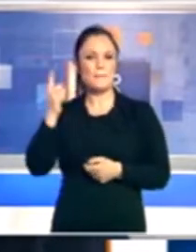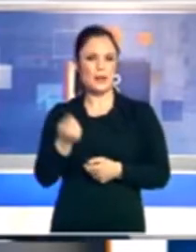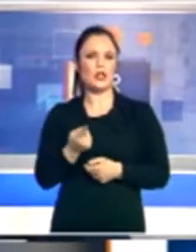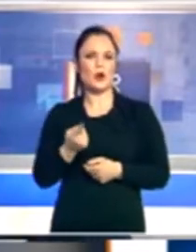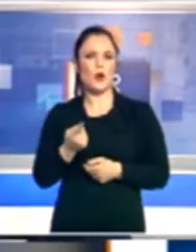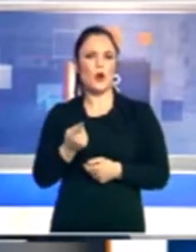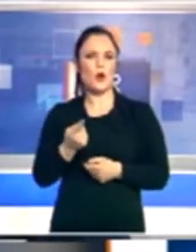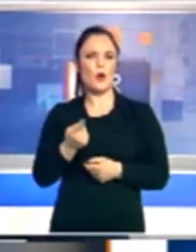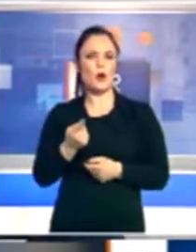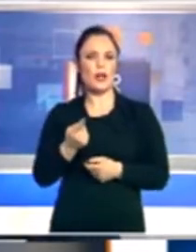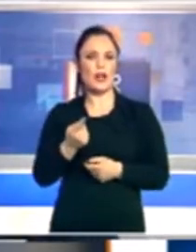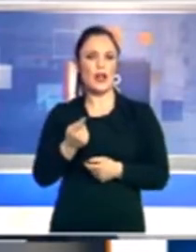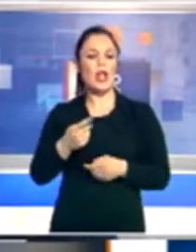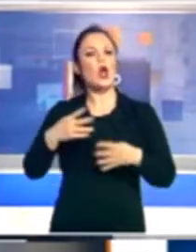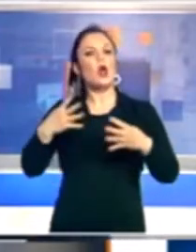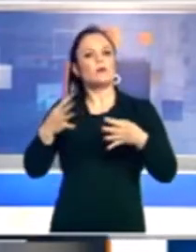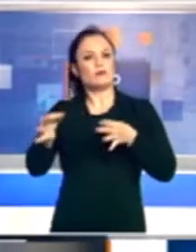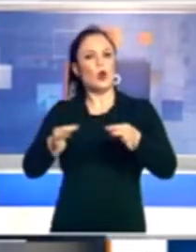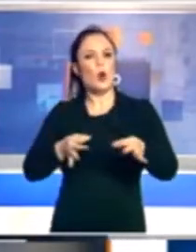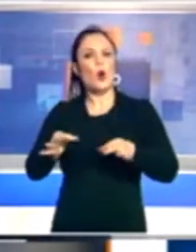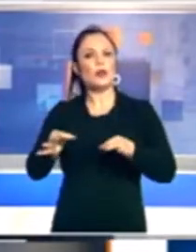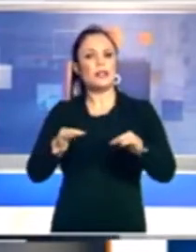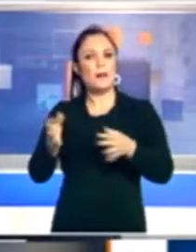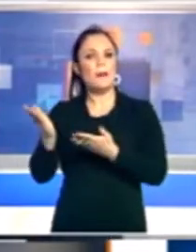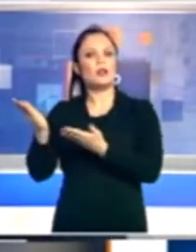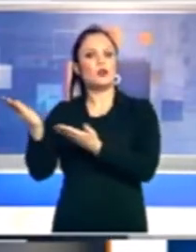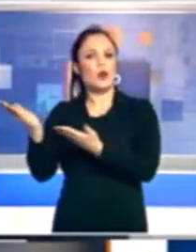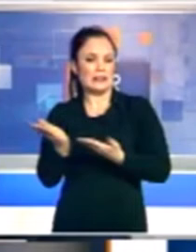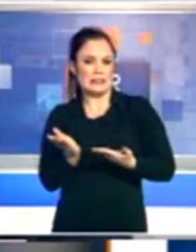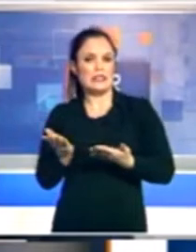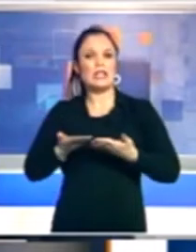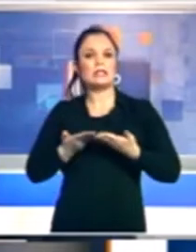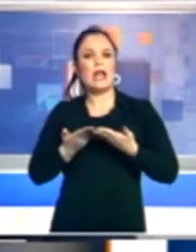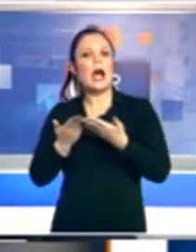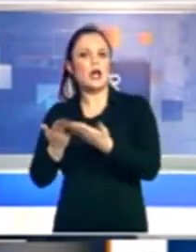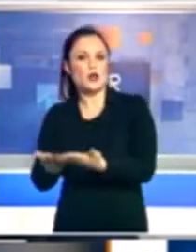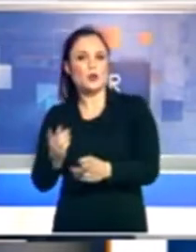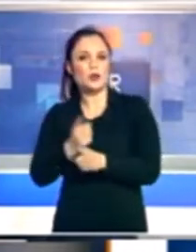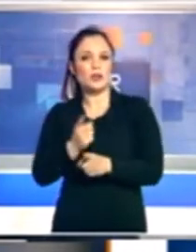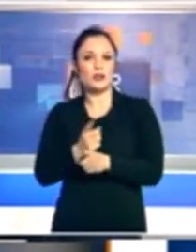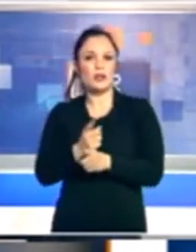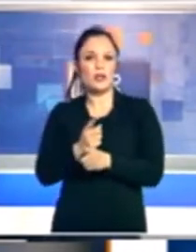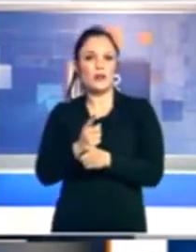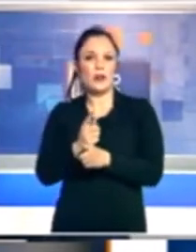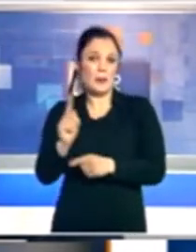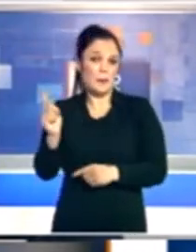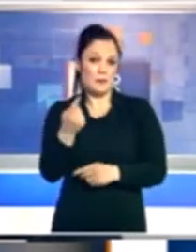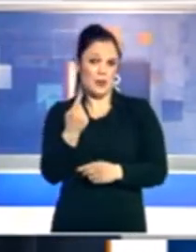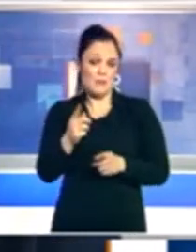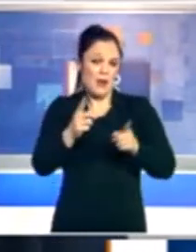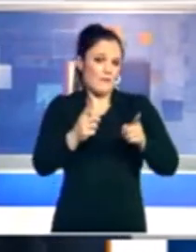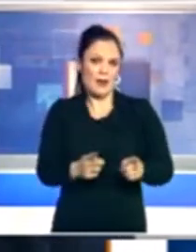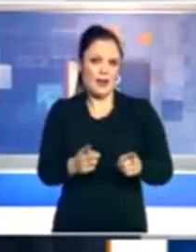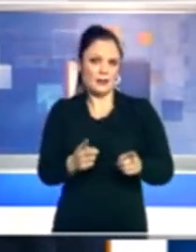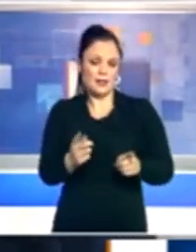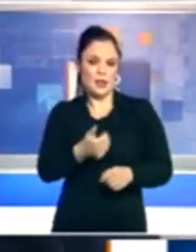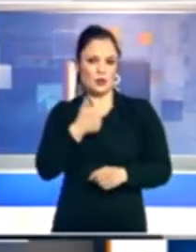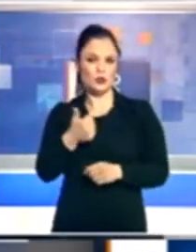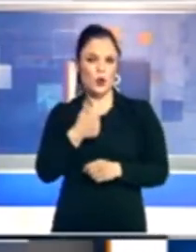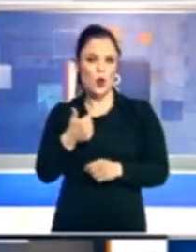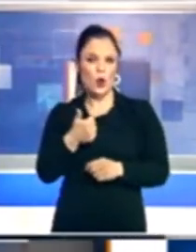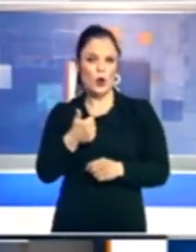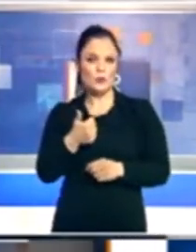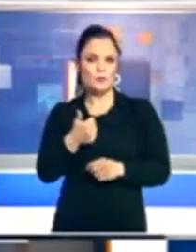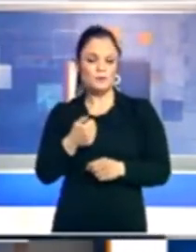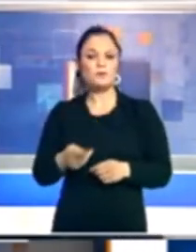un miglior coordinamento agli aiuti perché chiaramente siamo soltanto alle prime battute. In questo momento abbiamo